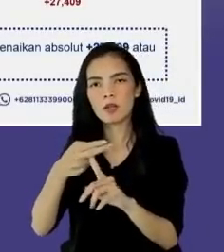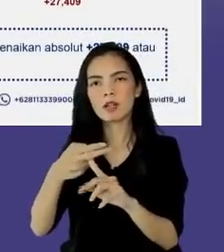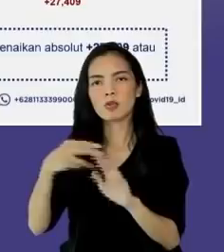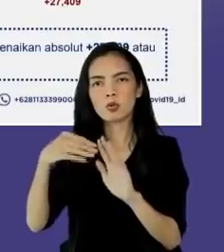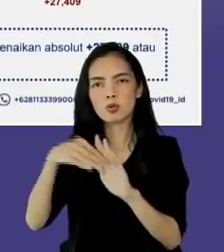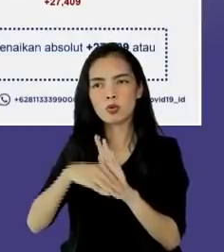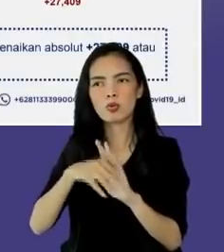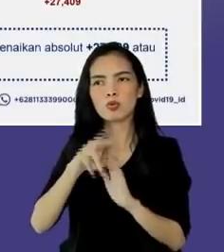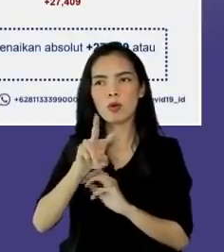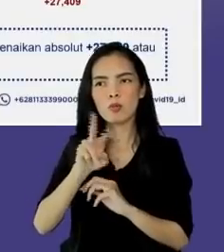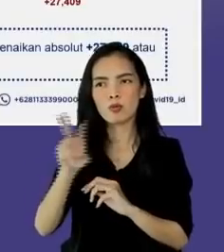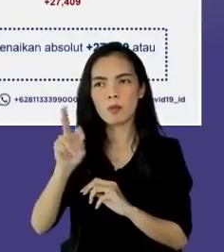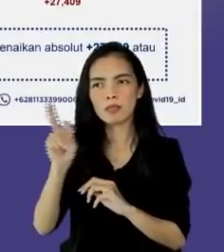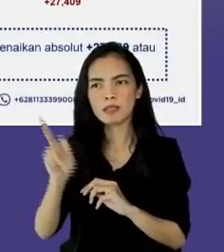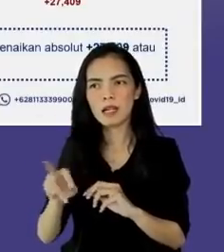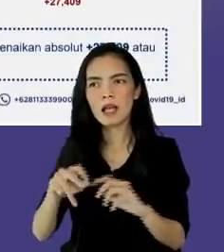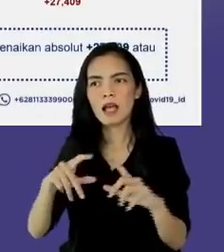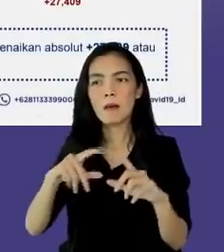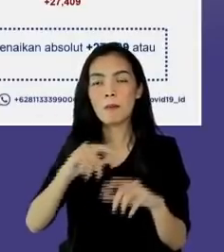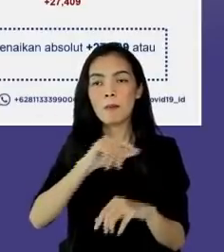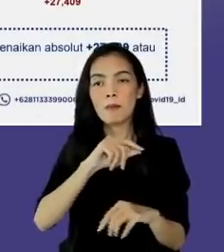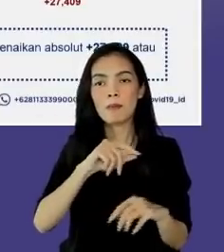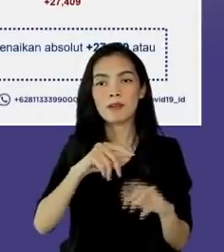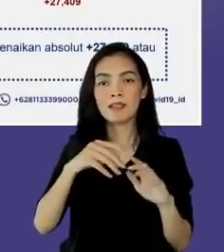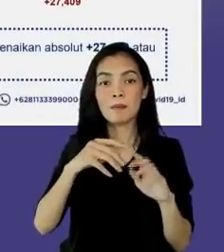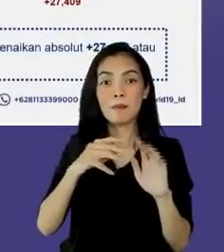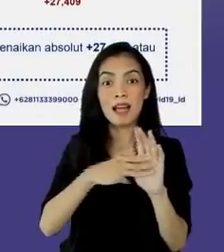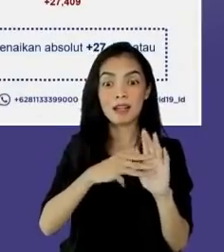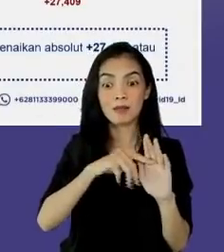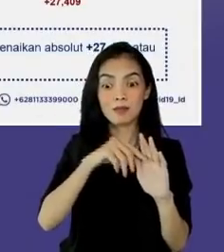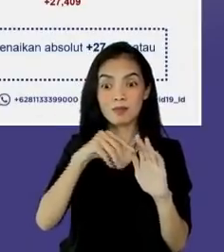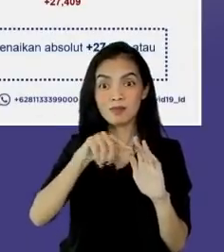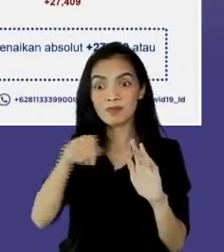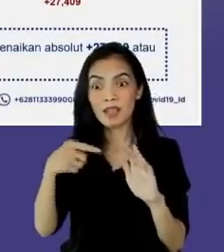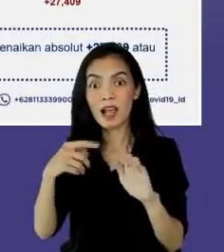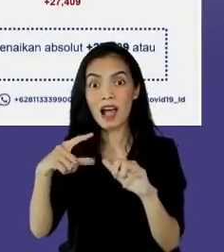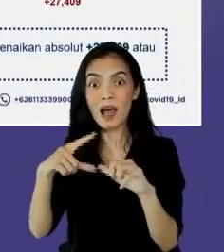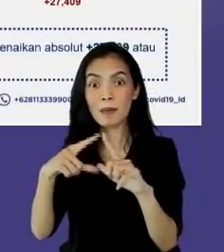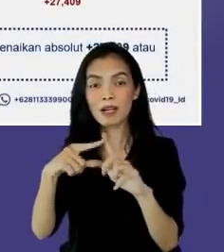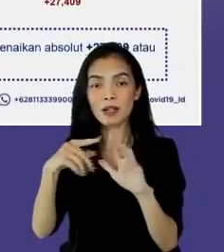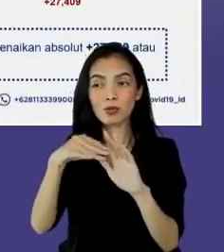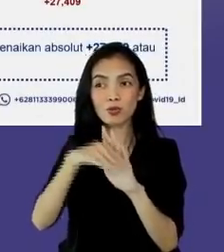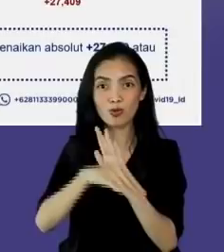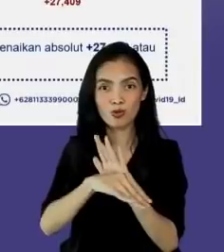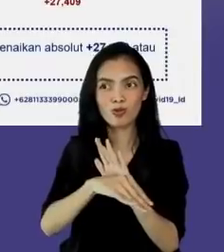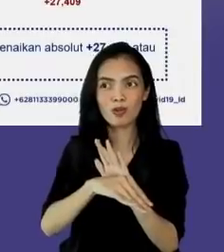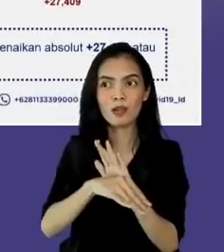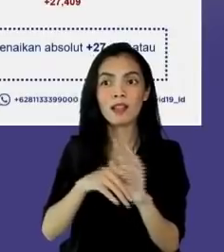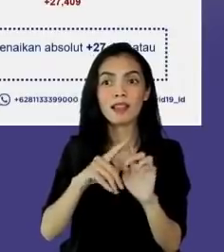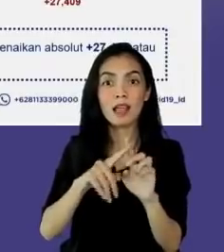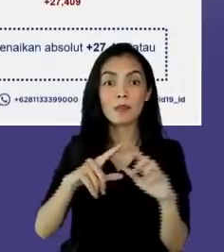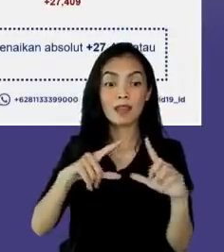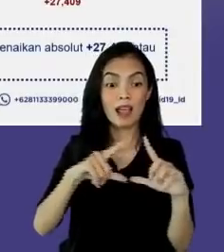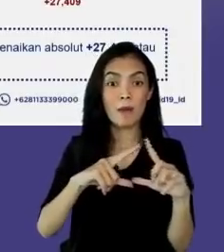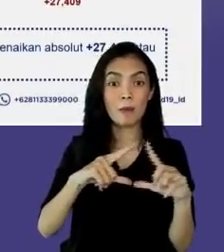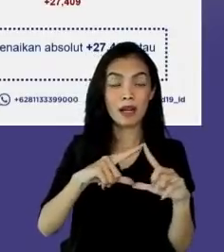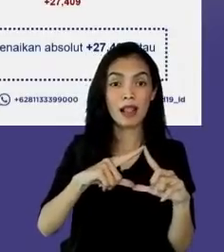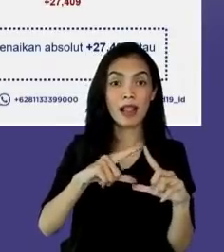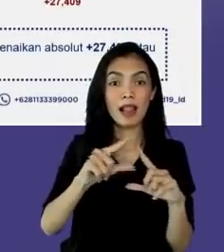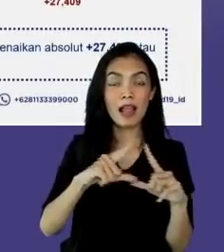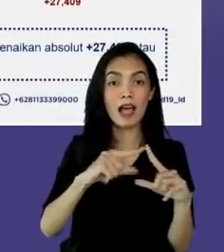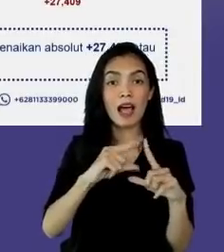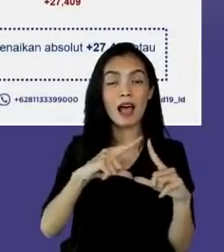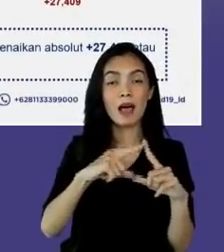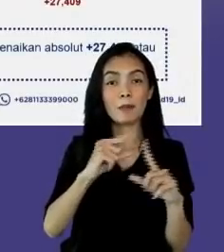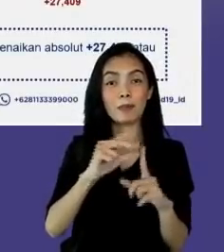Maret turun 22%, Maret ke April turun 6,91%, mulai terjadi peningkatan dari April ke bulan Mei.